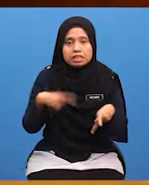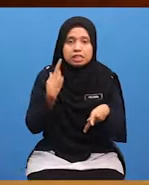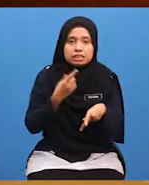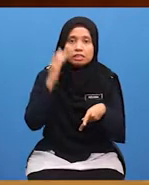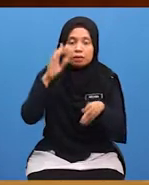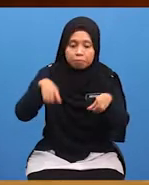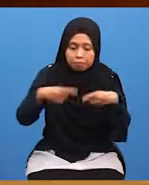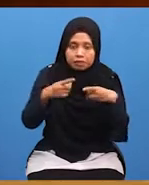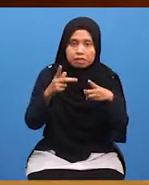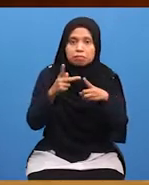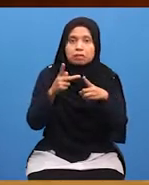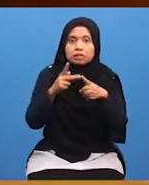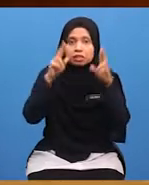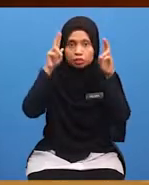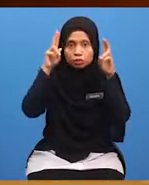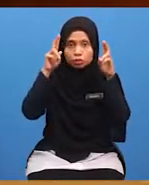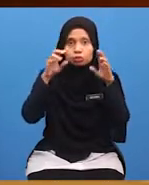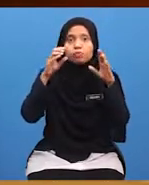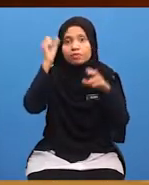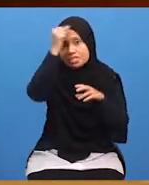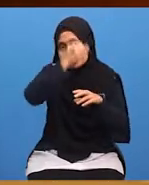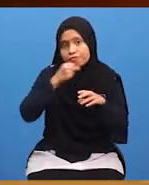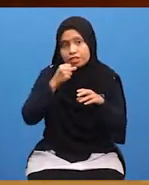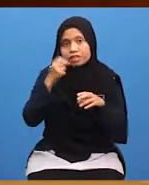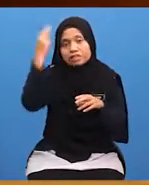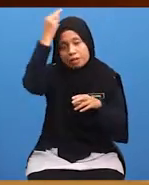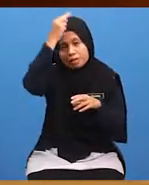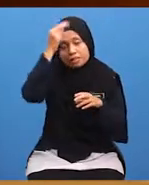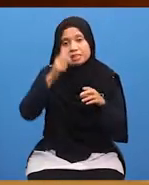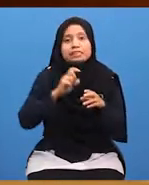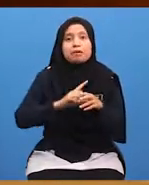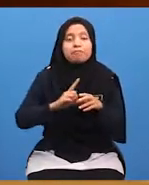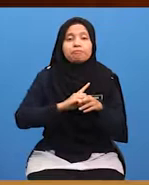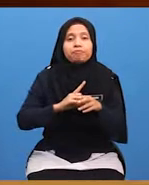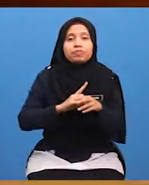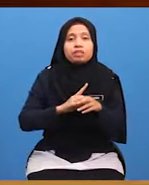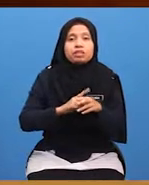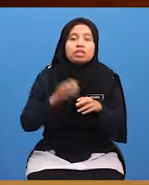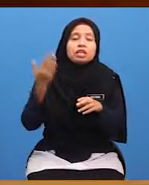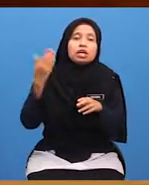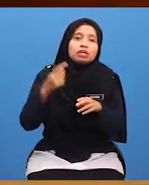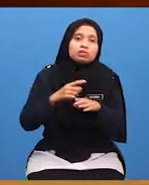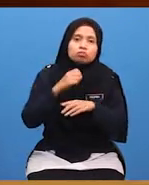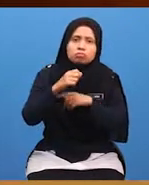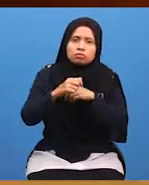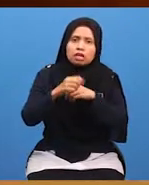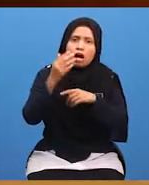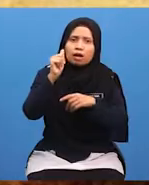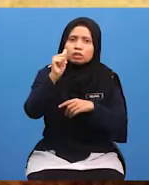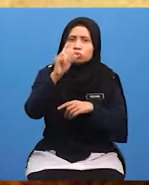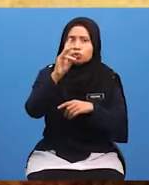yang seterusnya iaitu ciri pendidikan Islam. Pada zaman kerajaan Bani Umayyah dari abad ke-7 hingga 8